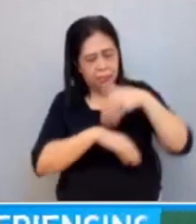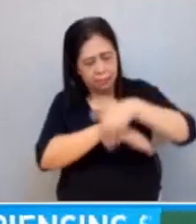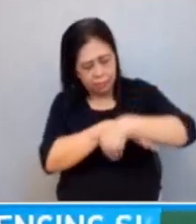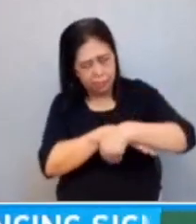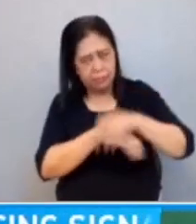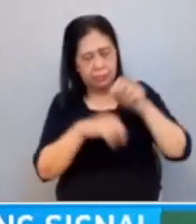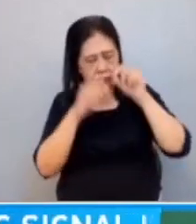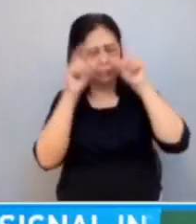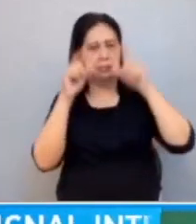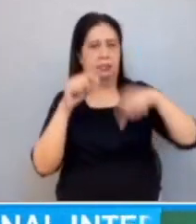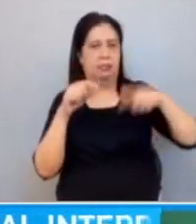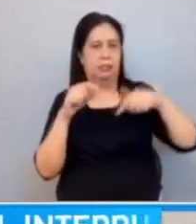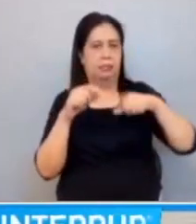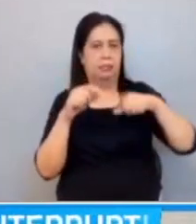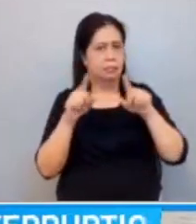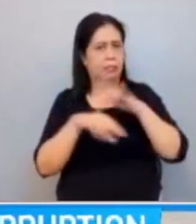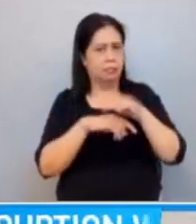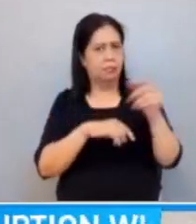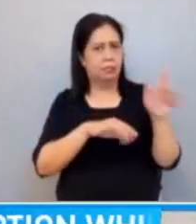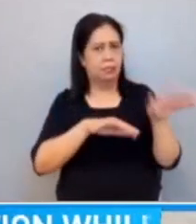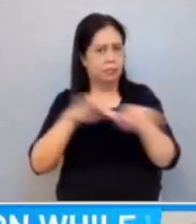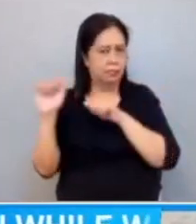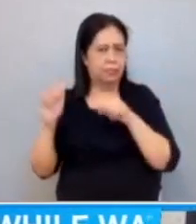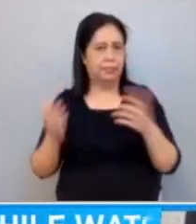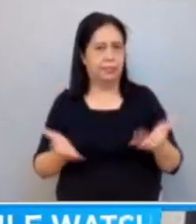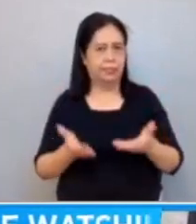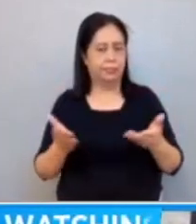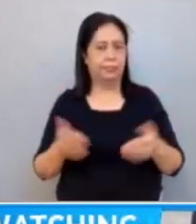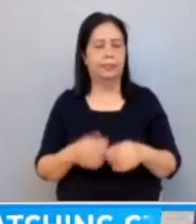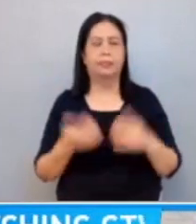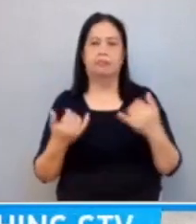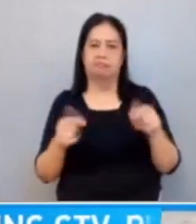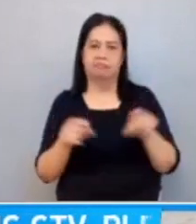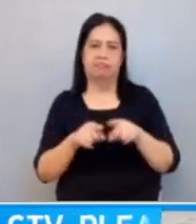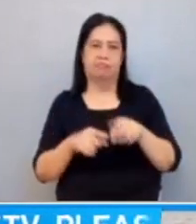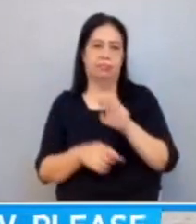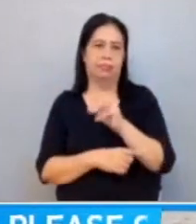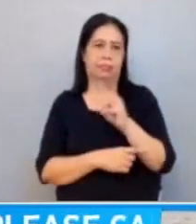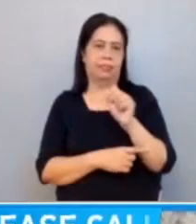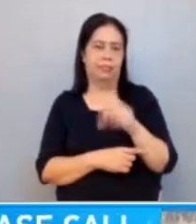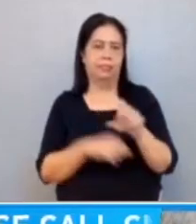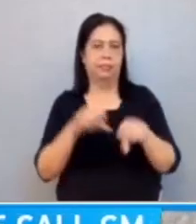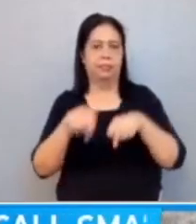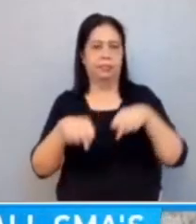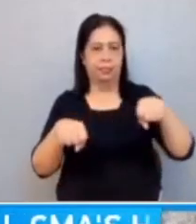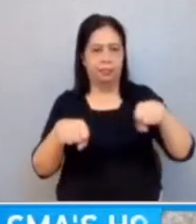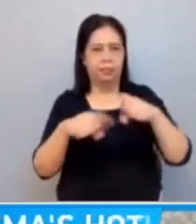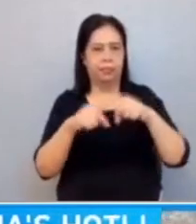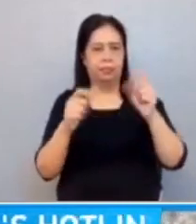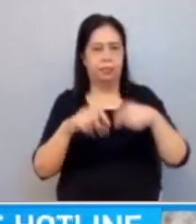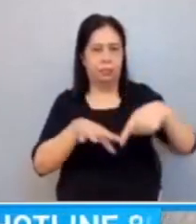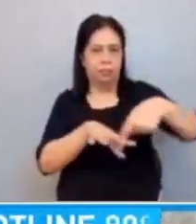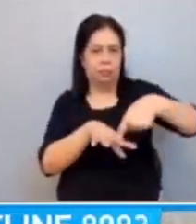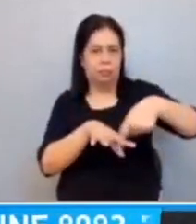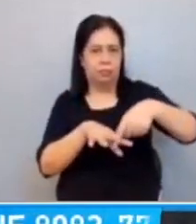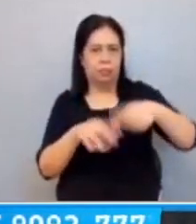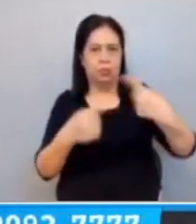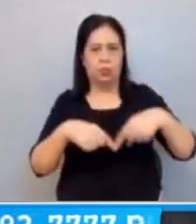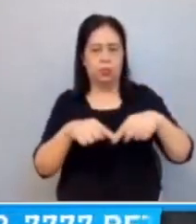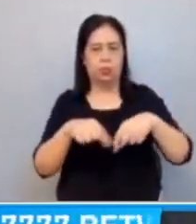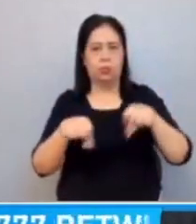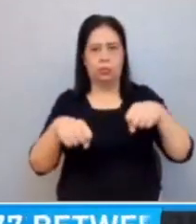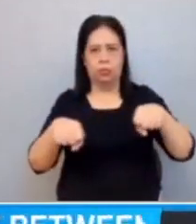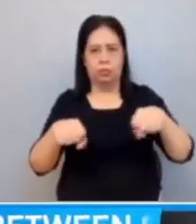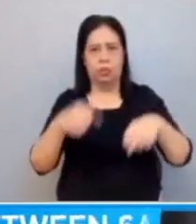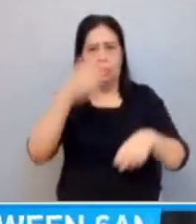kami. Pero maaga kaming malis dito. Hindi rin pinalagpas ng MMDA ang mga motorcycle rider na nakasuot lang ng tsinelas habang bumabiyahe. Nakalimutan